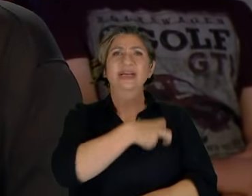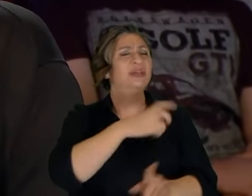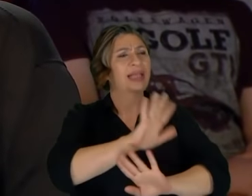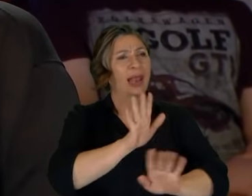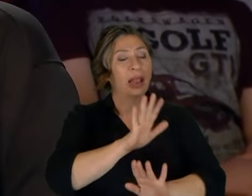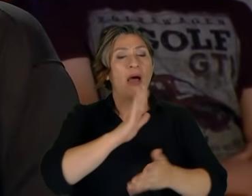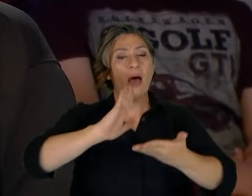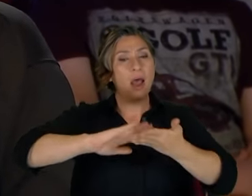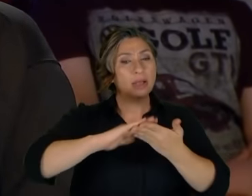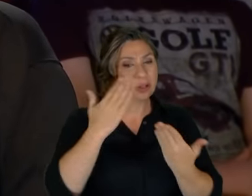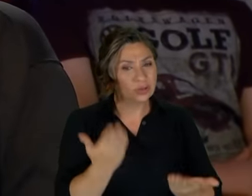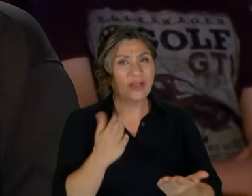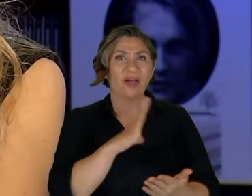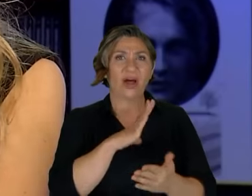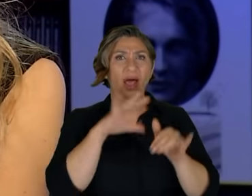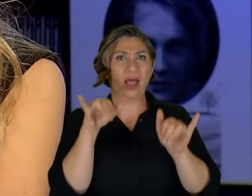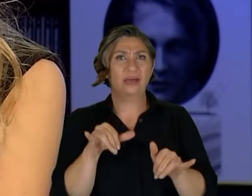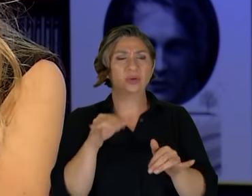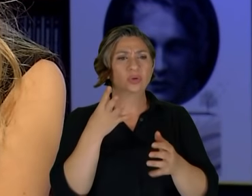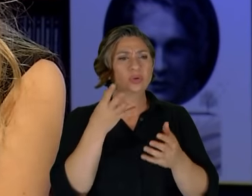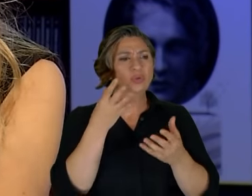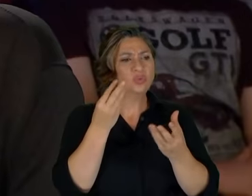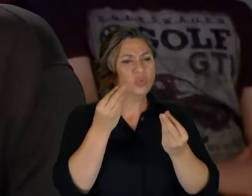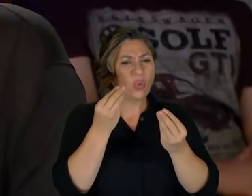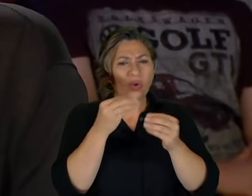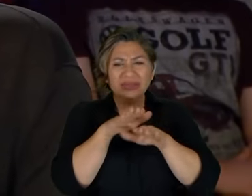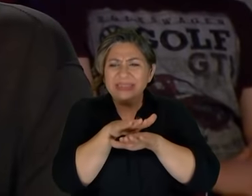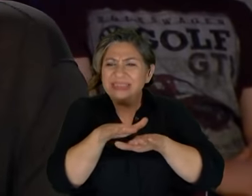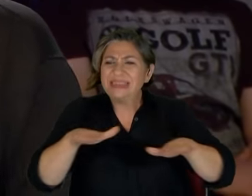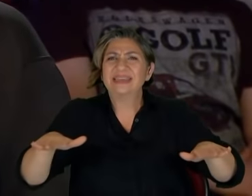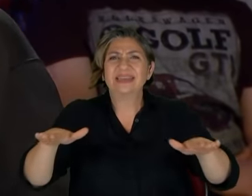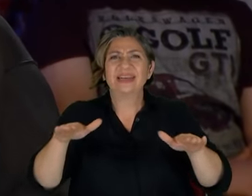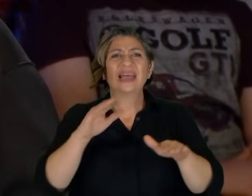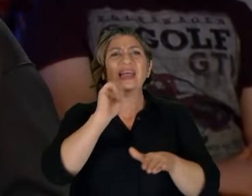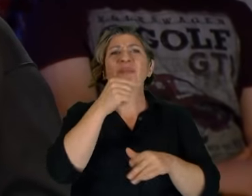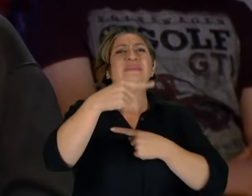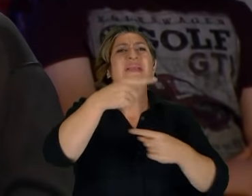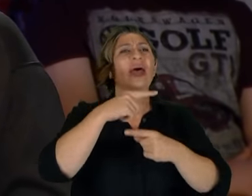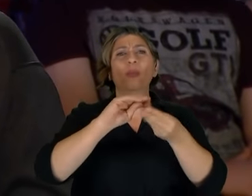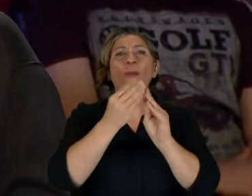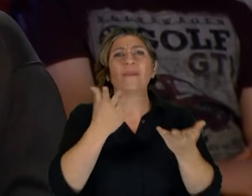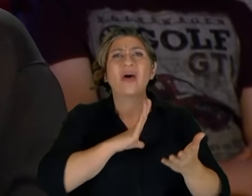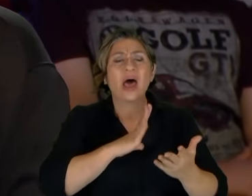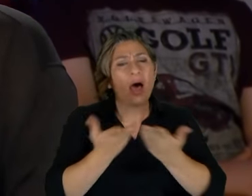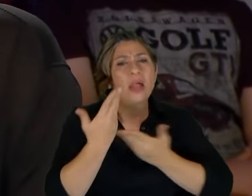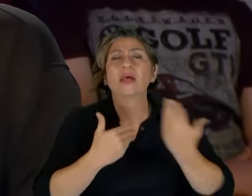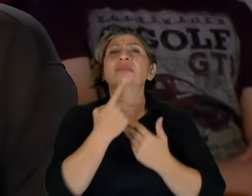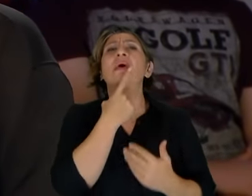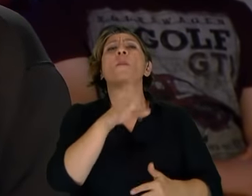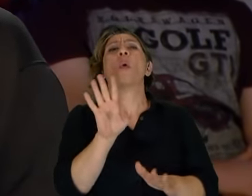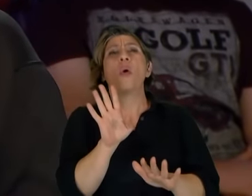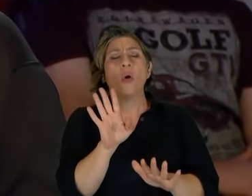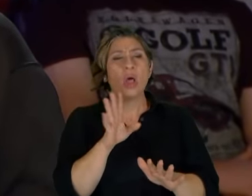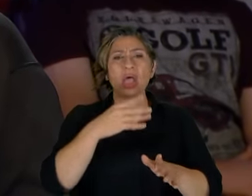aslında. Arkadaşlıklarda da var bu. Çok satıktı arkadaşlıklar. Kimse kimsenin derdinden ilgilenmiyor. Kimse